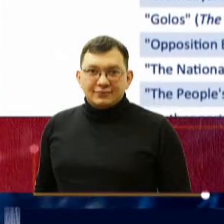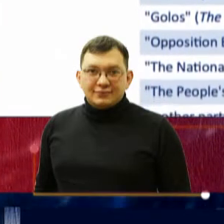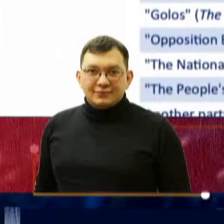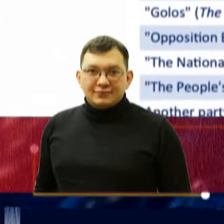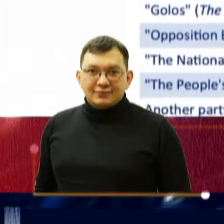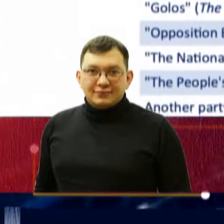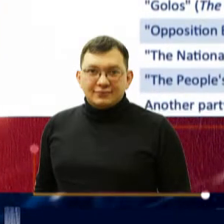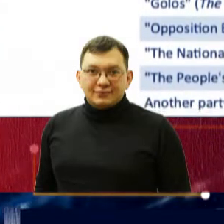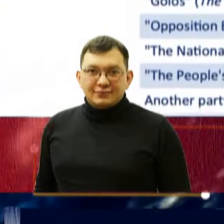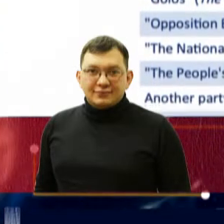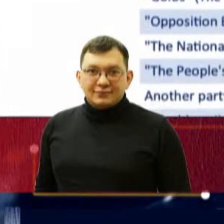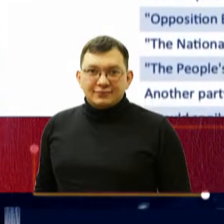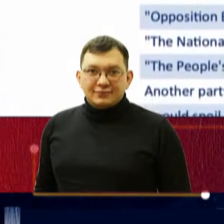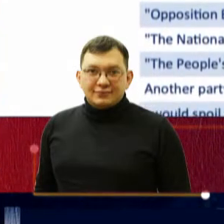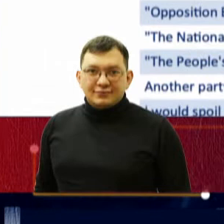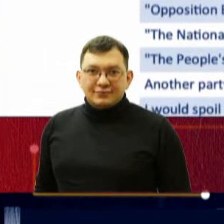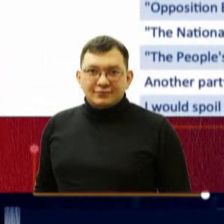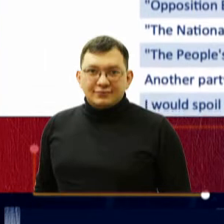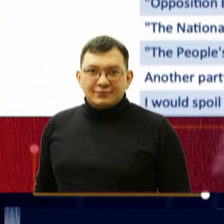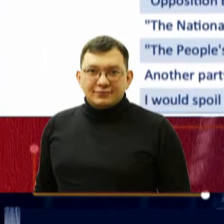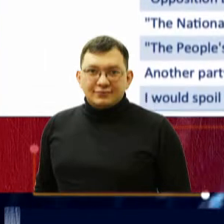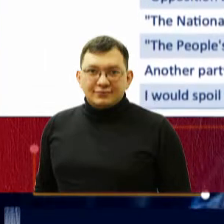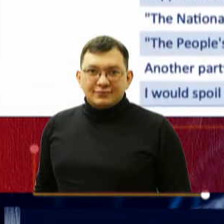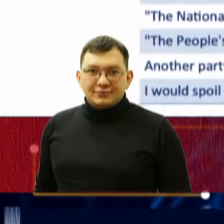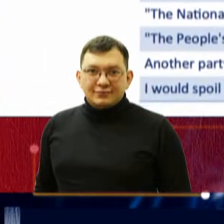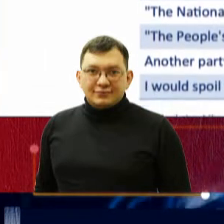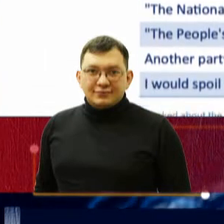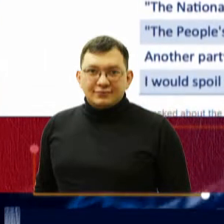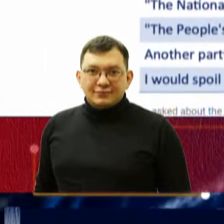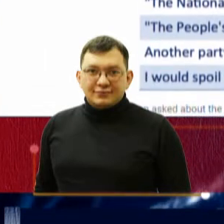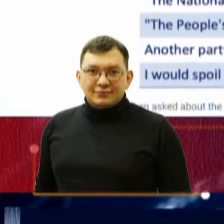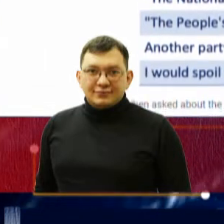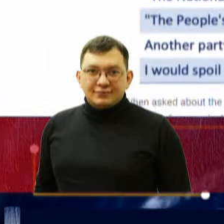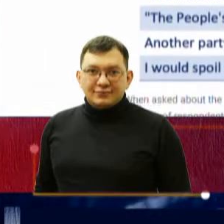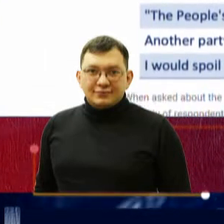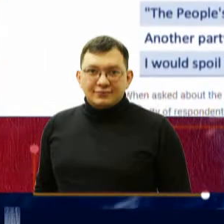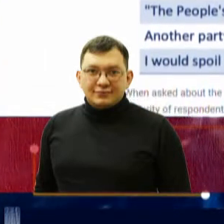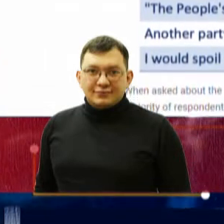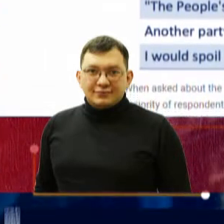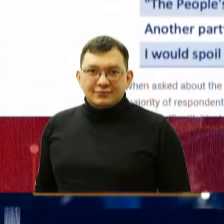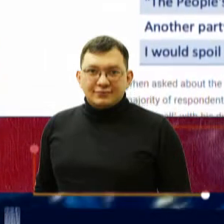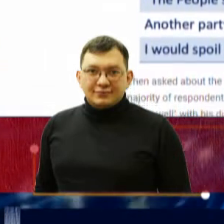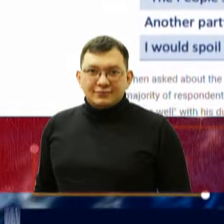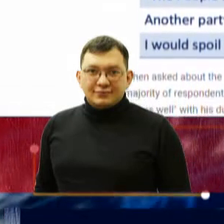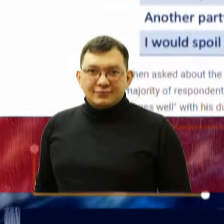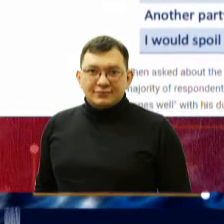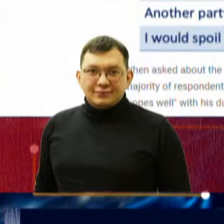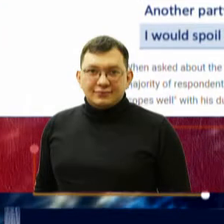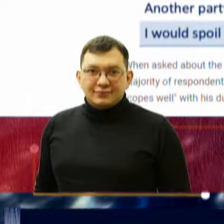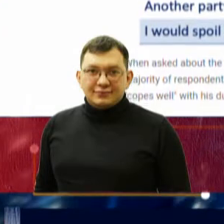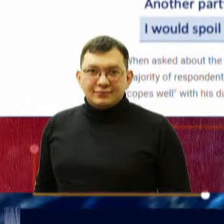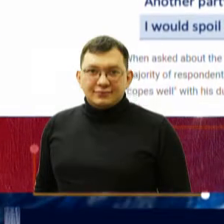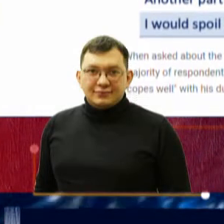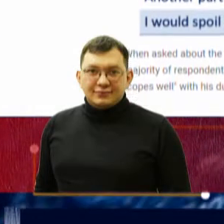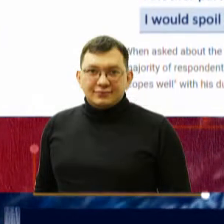дослідження, а дуже часто просто емоціонат подобається просто візуально. Я, мабуть, за нього і проголосую. Або, як сказали